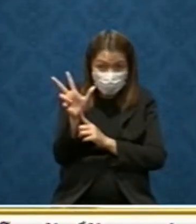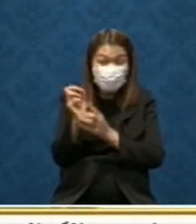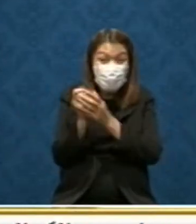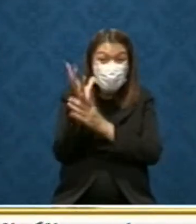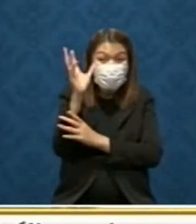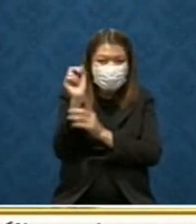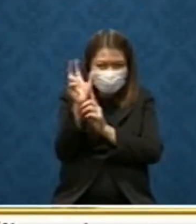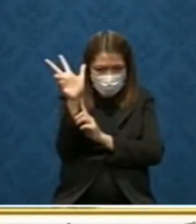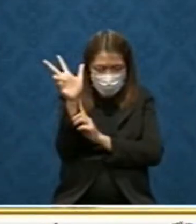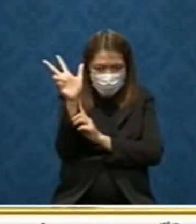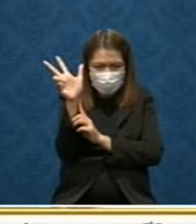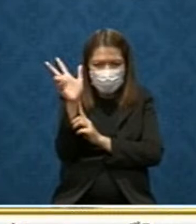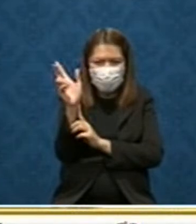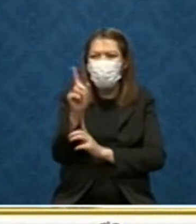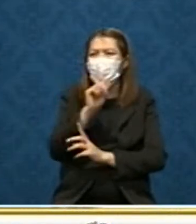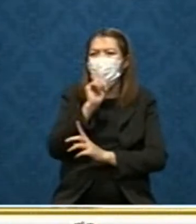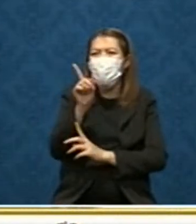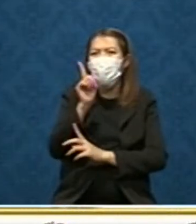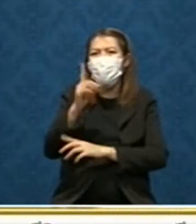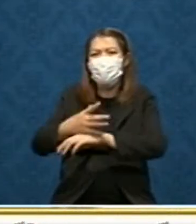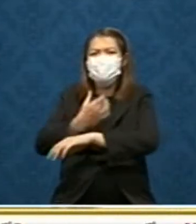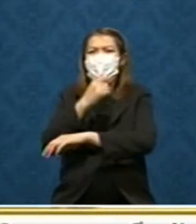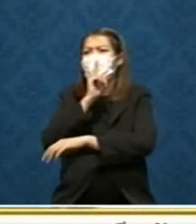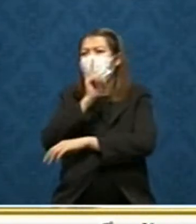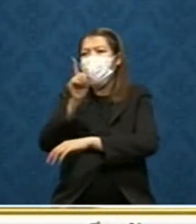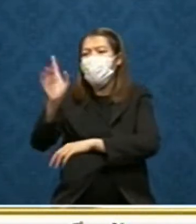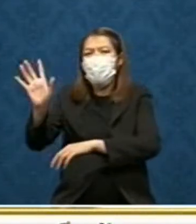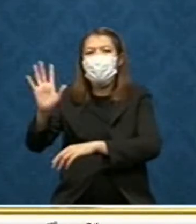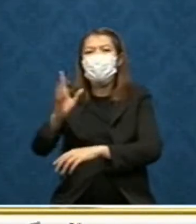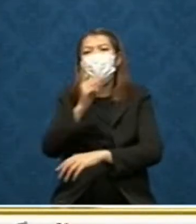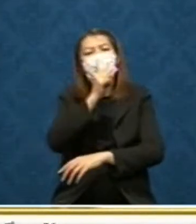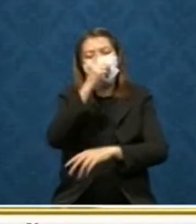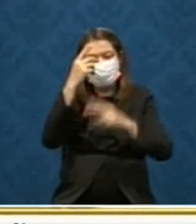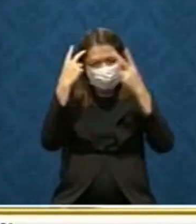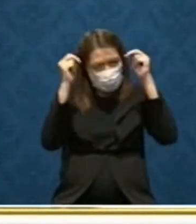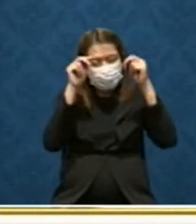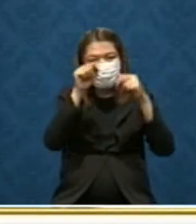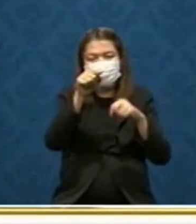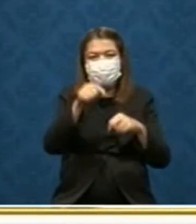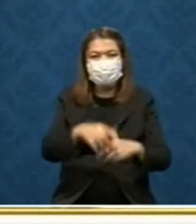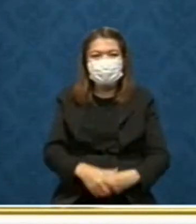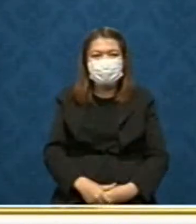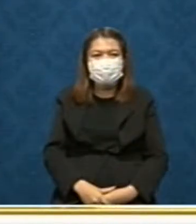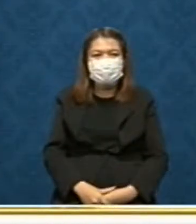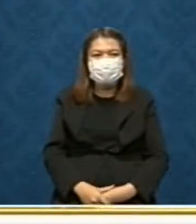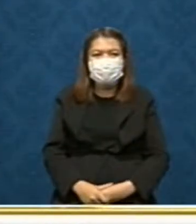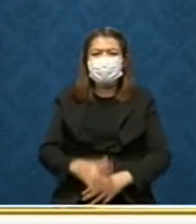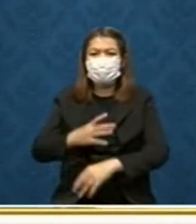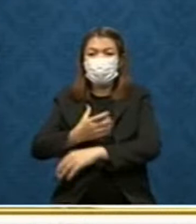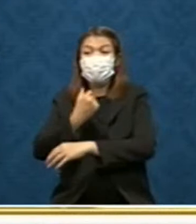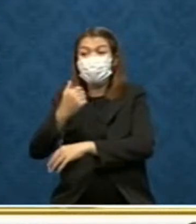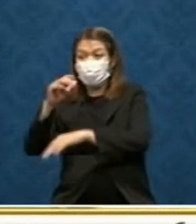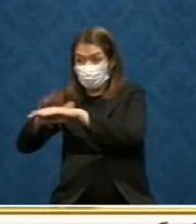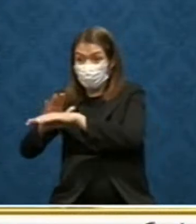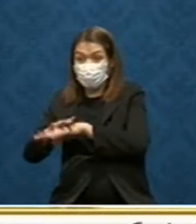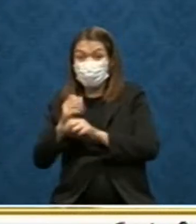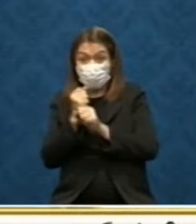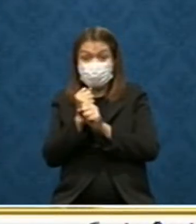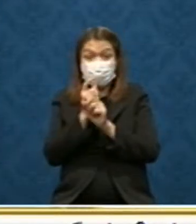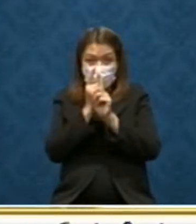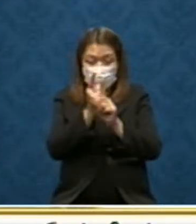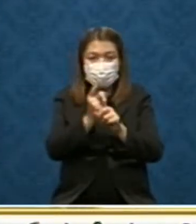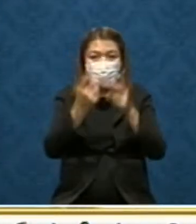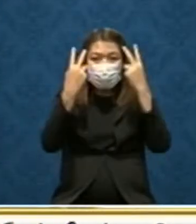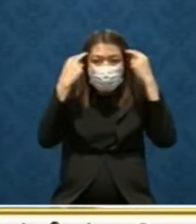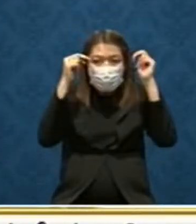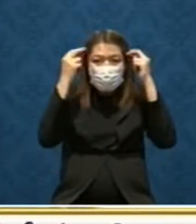จรงต้ความเปดำ avecทฟักกเมได้กึงน่ะโทษหนายกพ Shiny ปo gasหาเสีงมาแลวก็คว่M